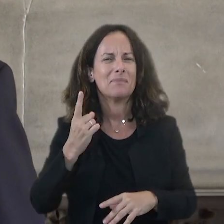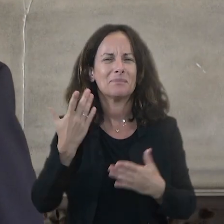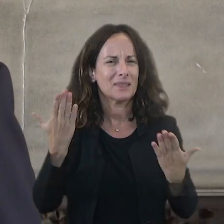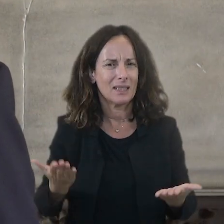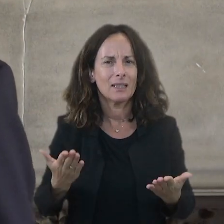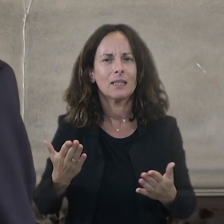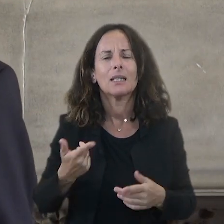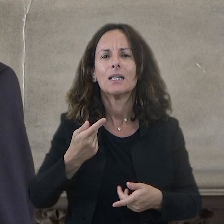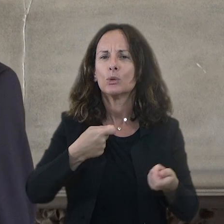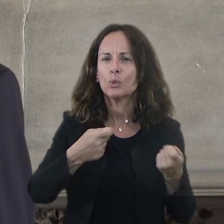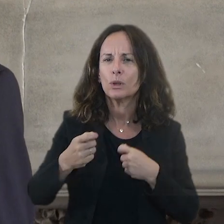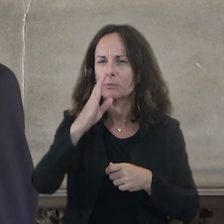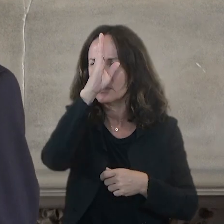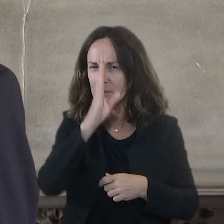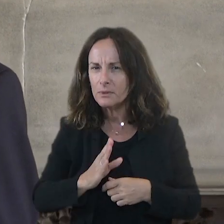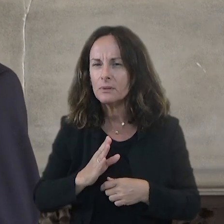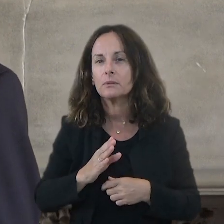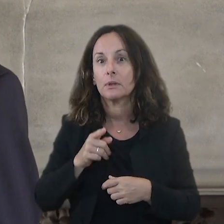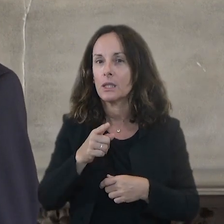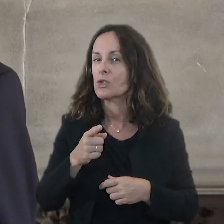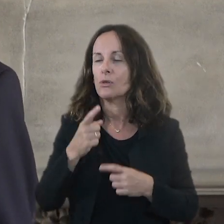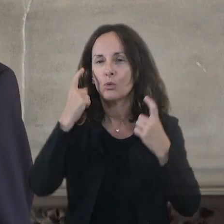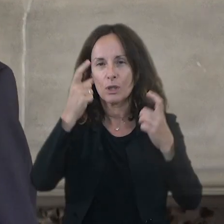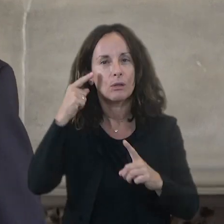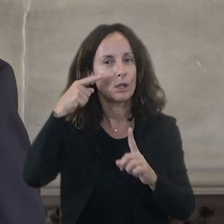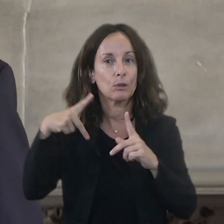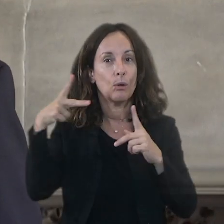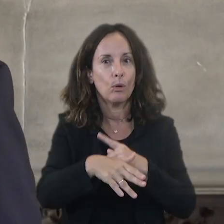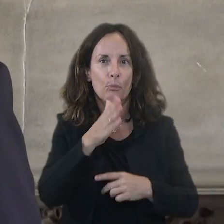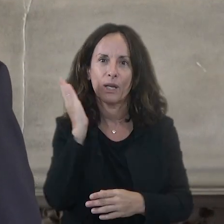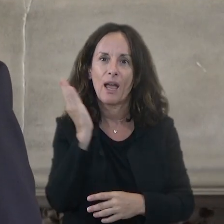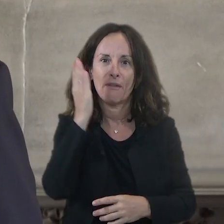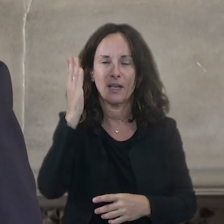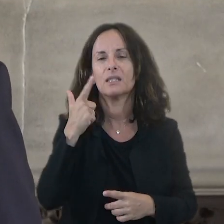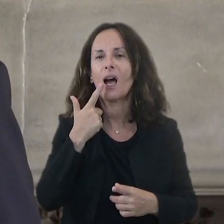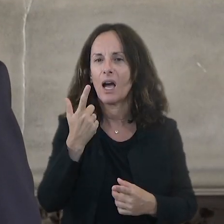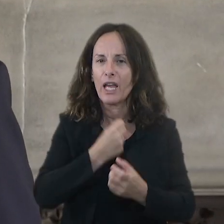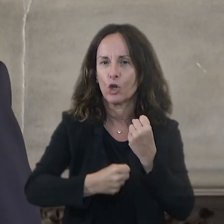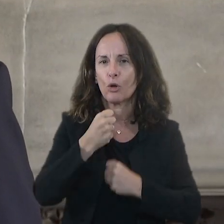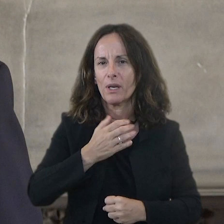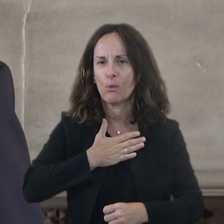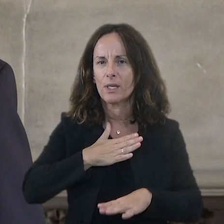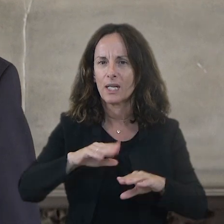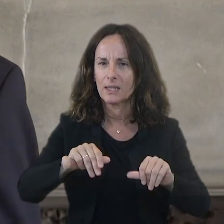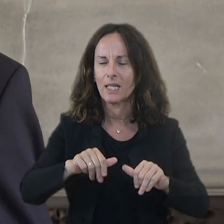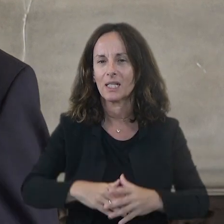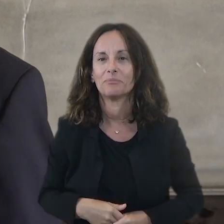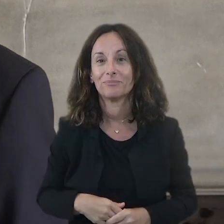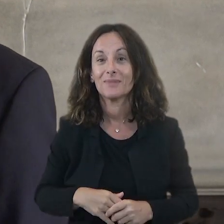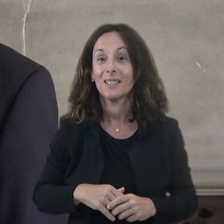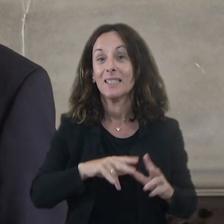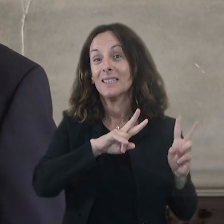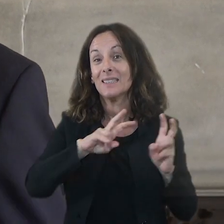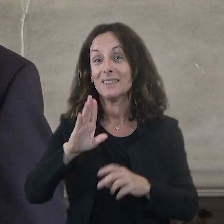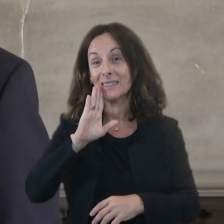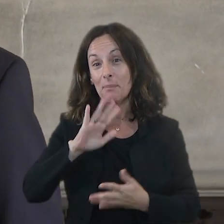l'oferta il·legal perquè molt de mal fa en el sector i molt de mal fa a la principal indústria econòmica de la nostra terra. Aquests han estat